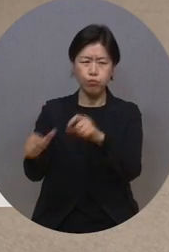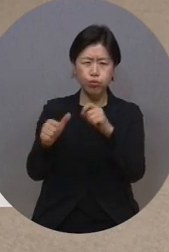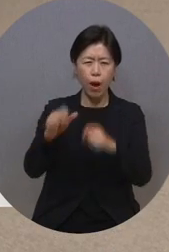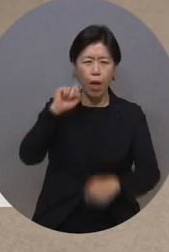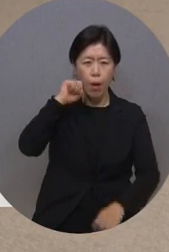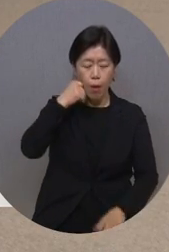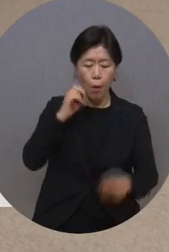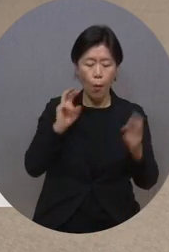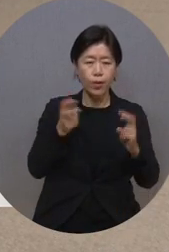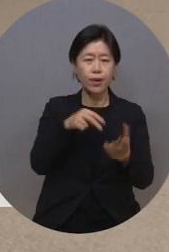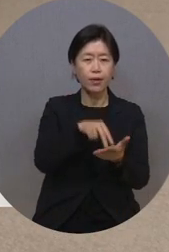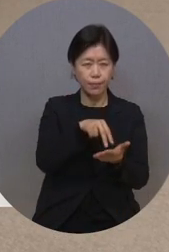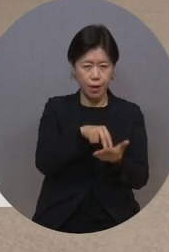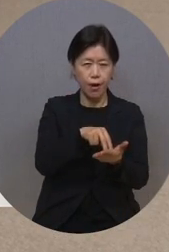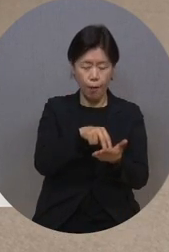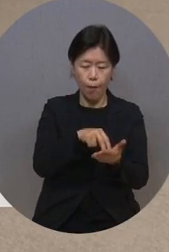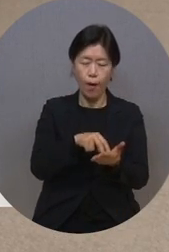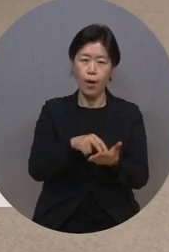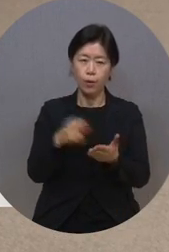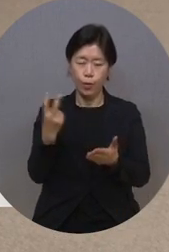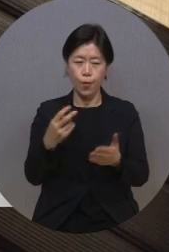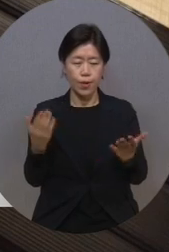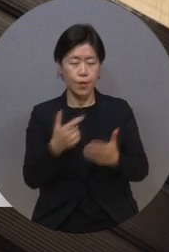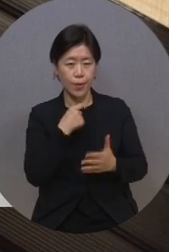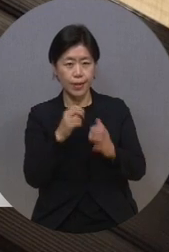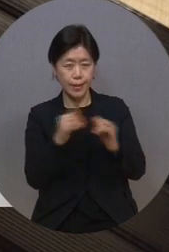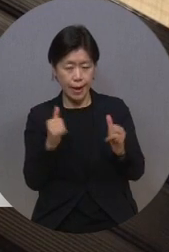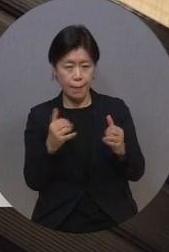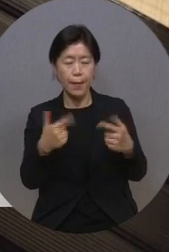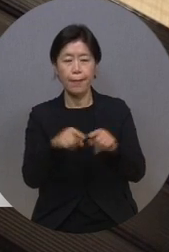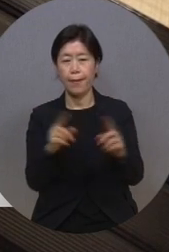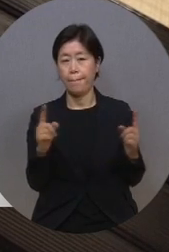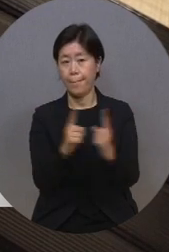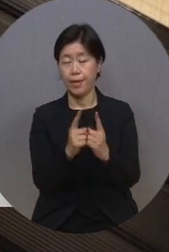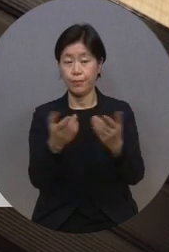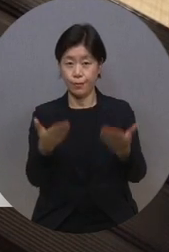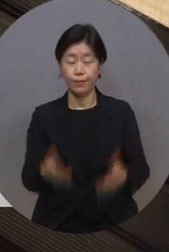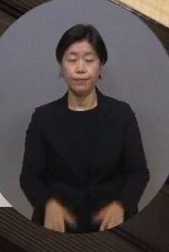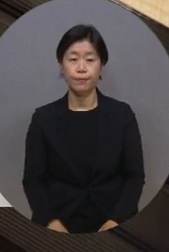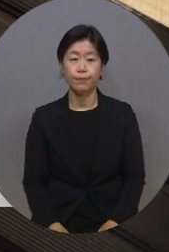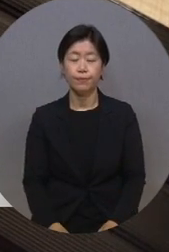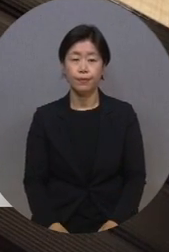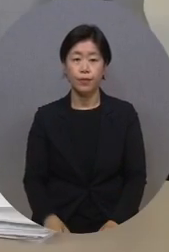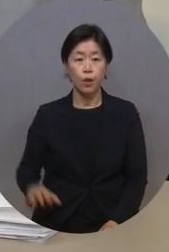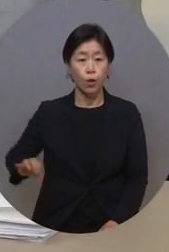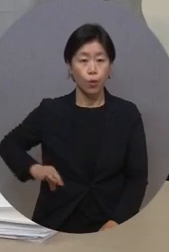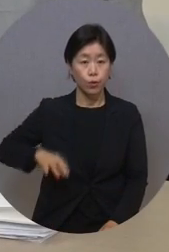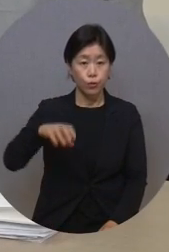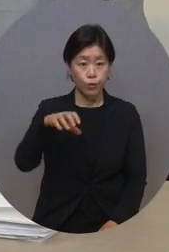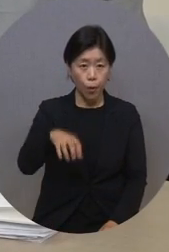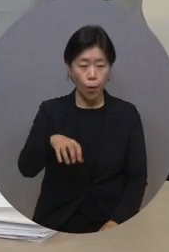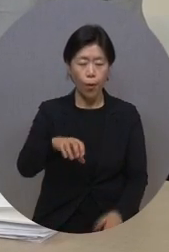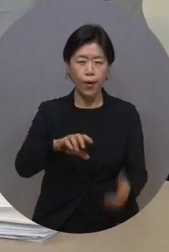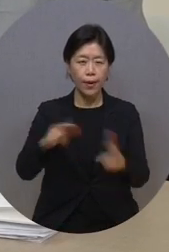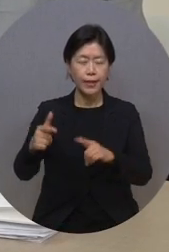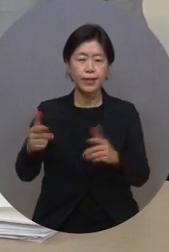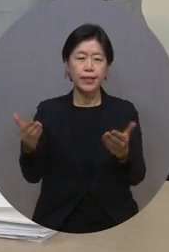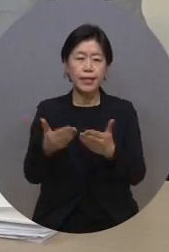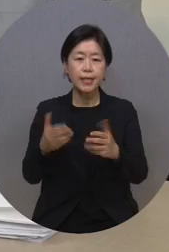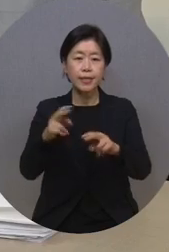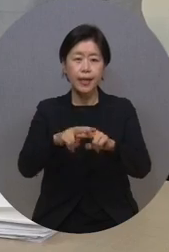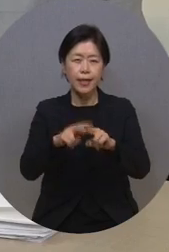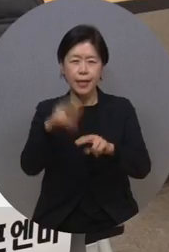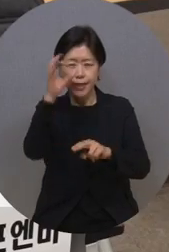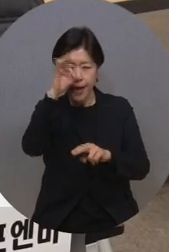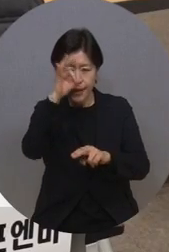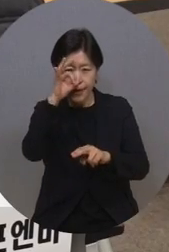신중년 구직자들을 위해 열렸습니다. 원주시는 이번 행사가 원주 권역 고용시장의 채용 패러다임을